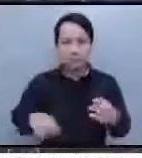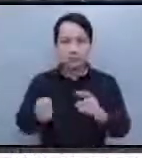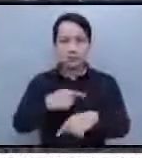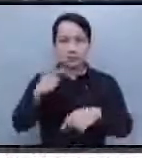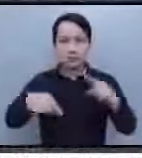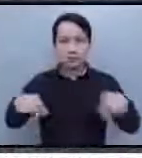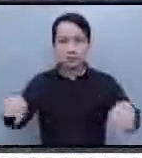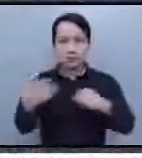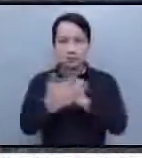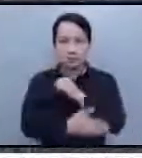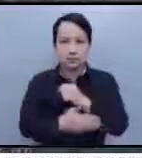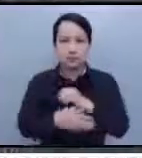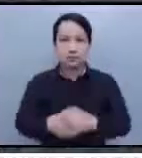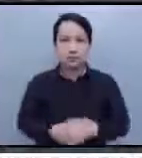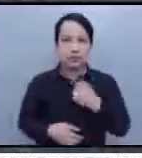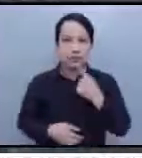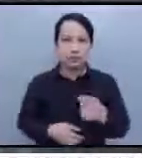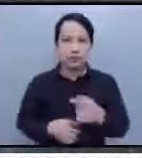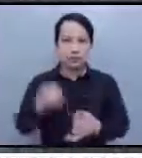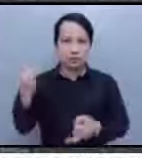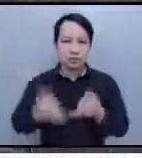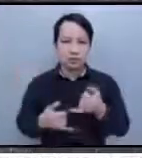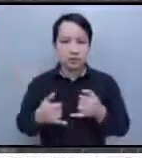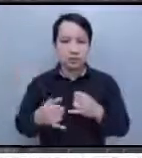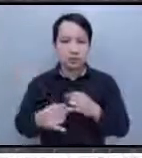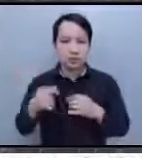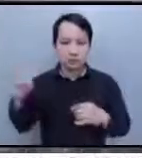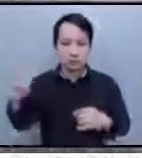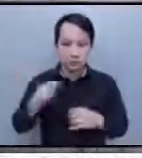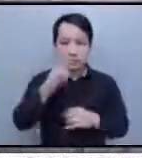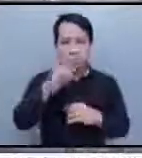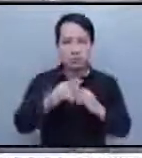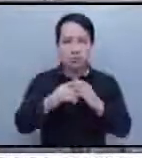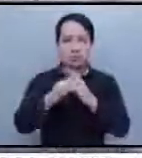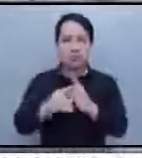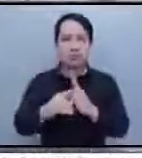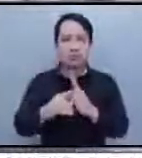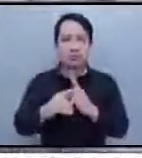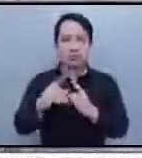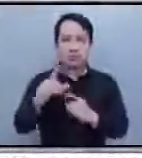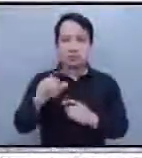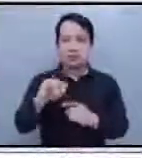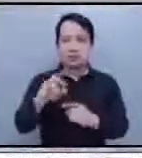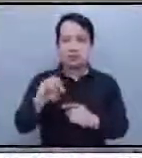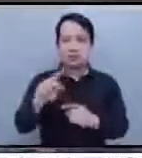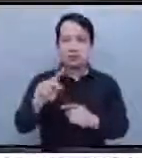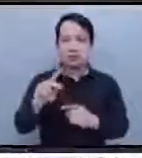bansa. Huling nagbigay ng air defense system sa Ukraine ang Slovakia.